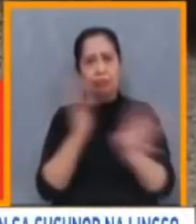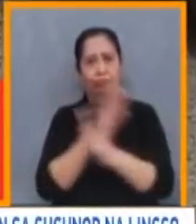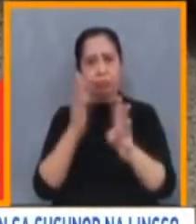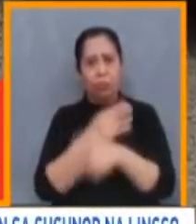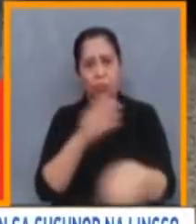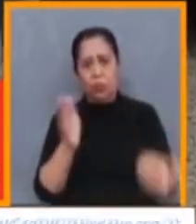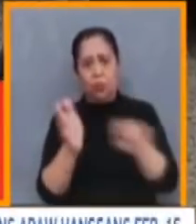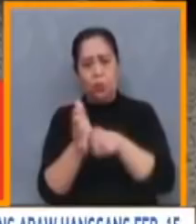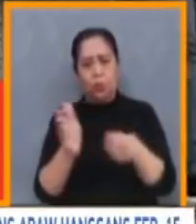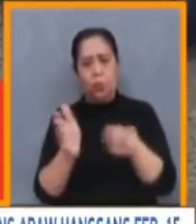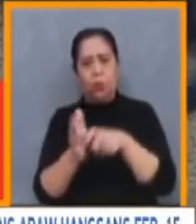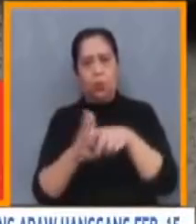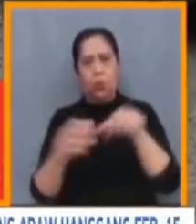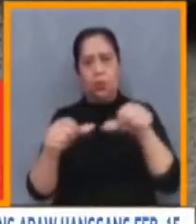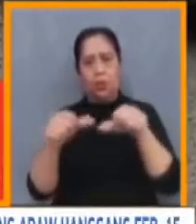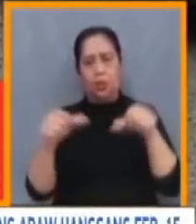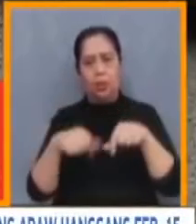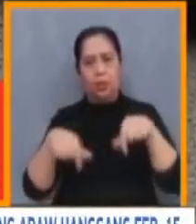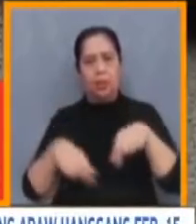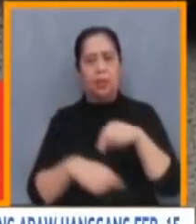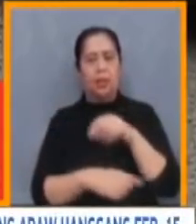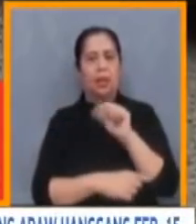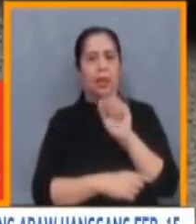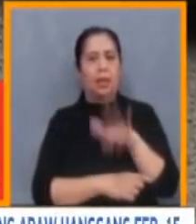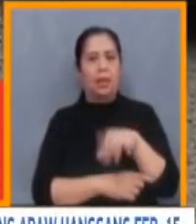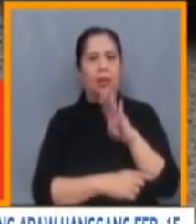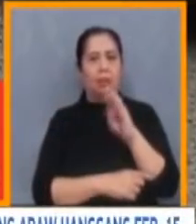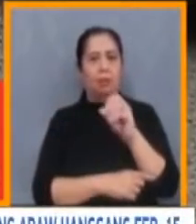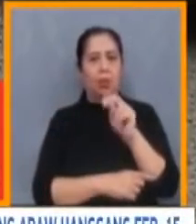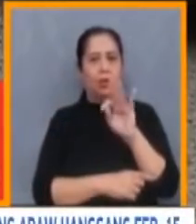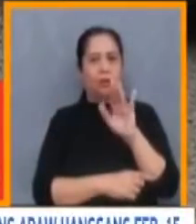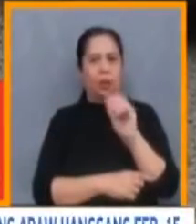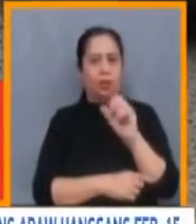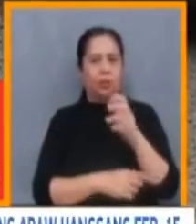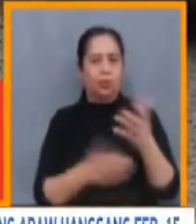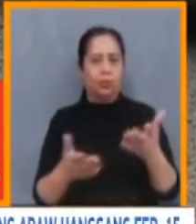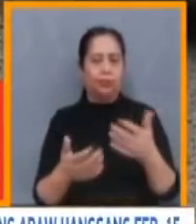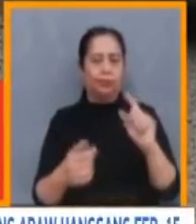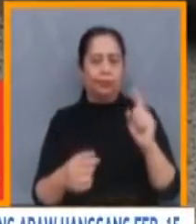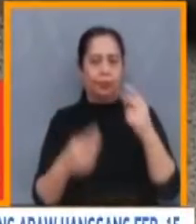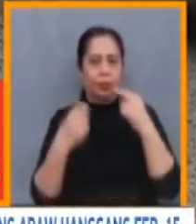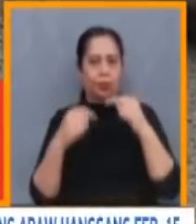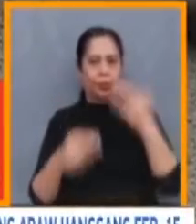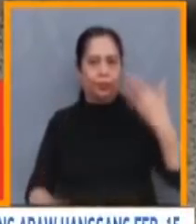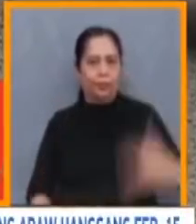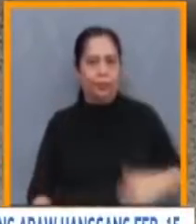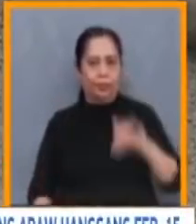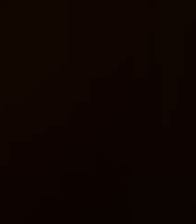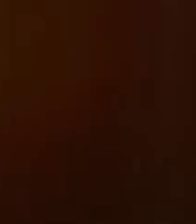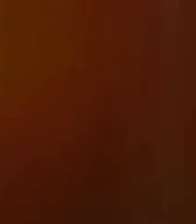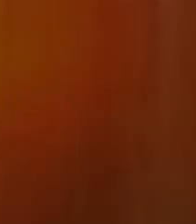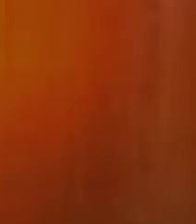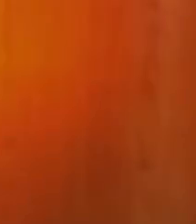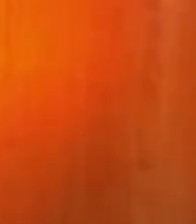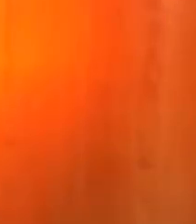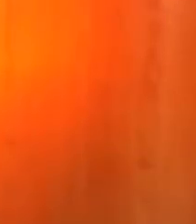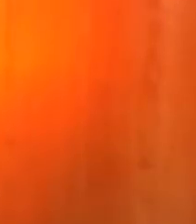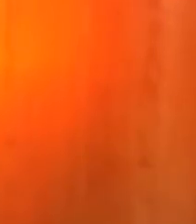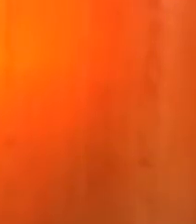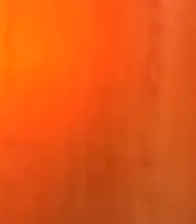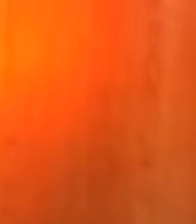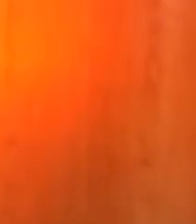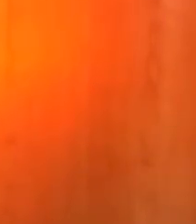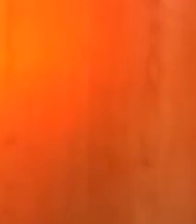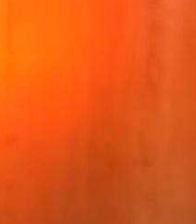ito ng A. Bonifacio Avenue. Yan muna unang balita mula rito sa Quezon City. Ako po si James Agustin, buong puso para sa Pilipino.